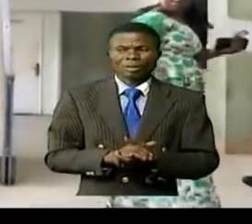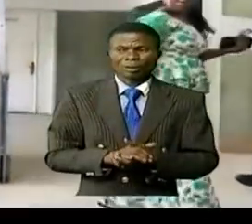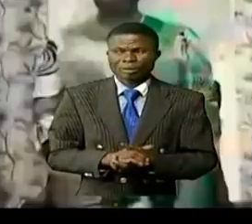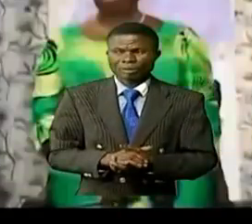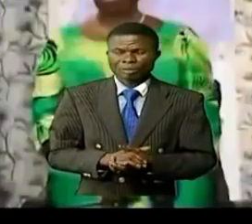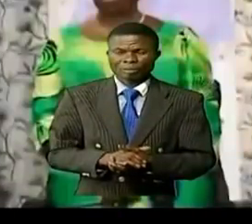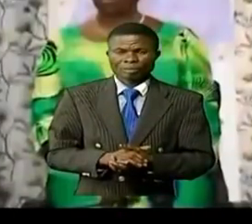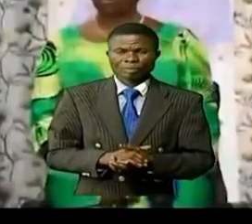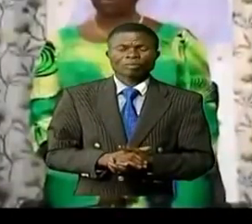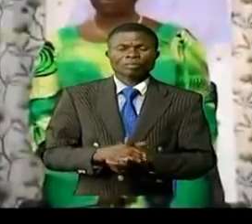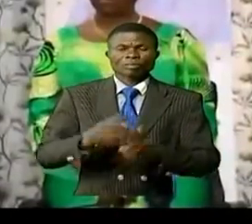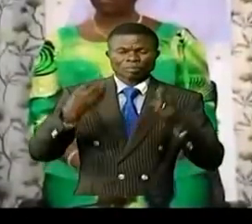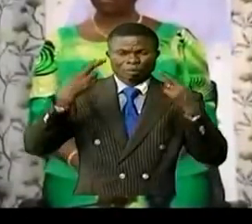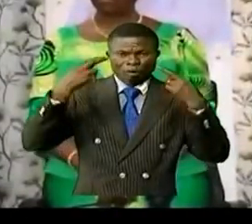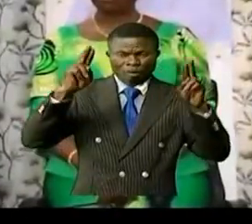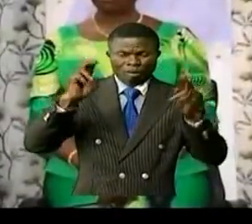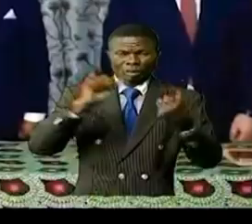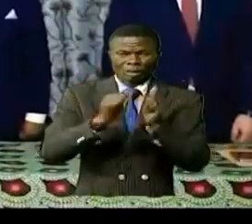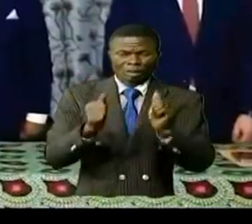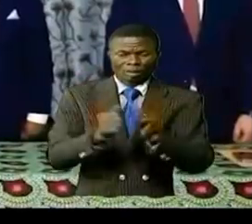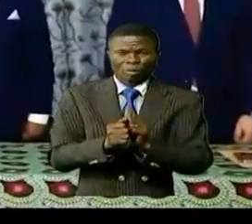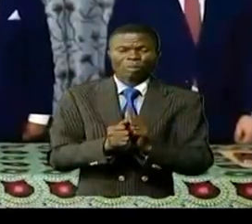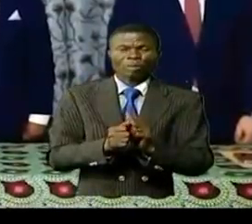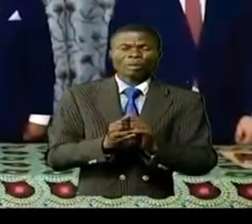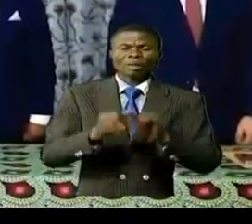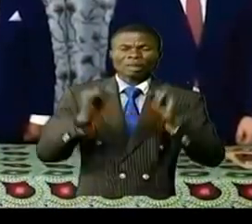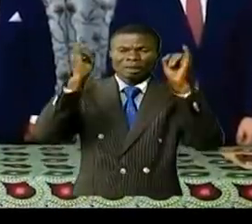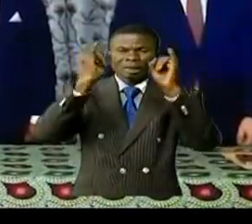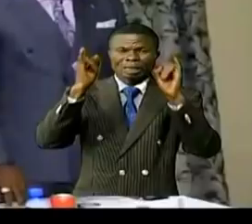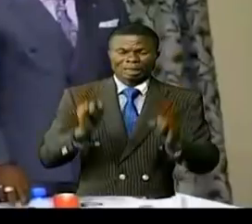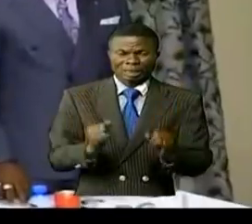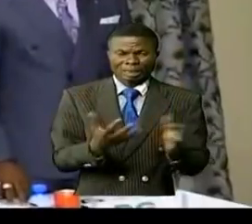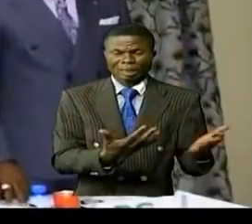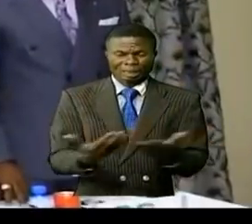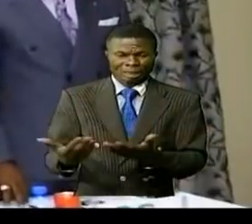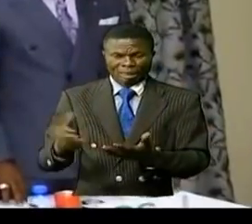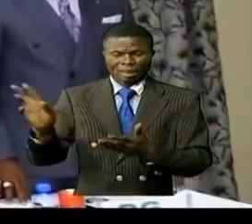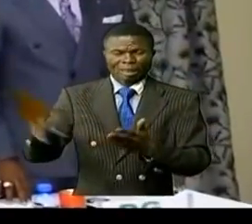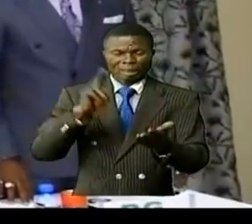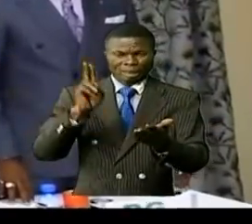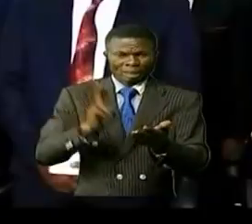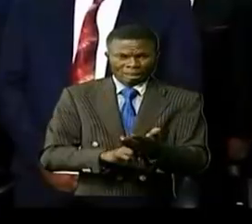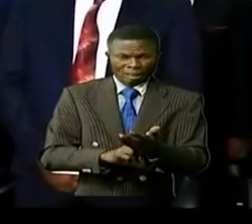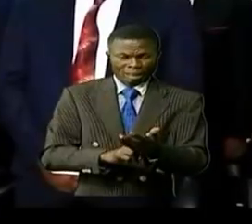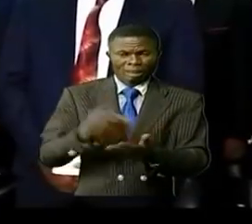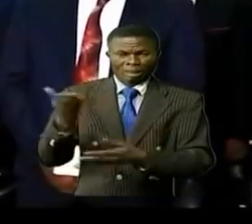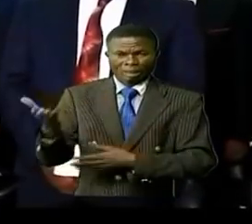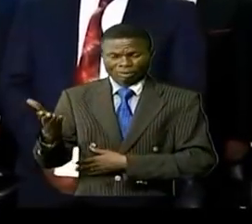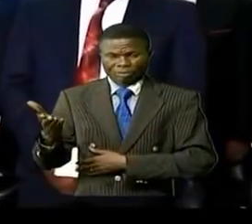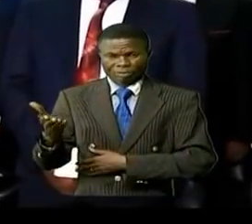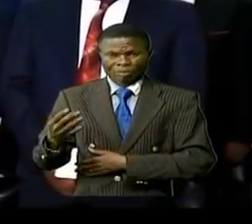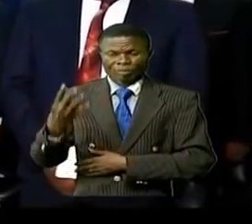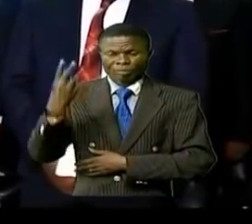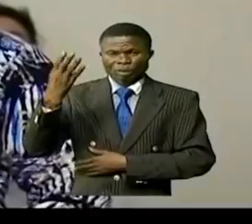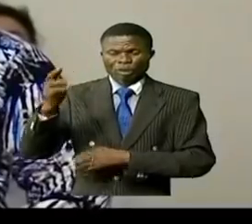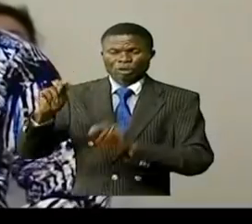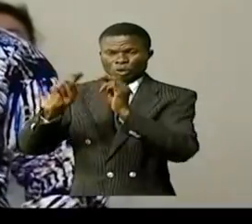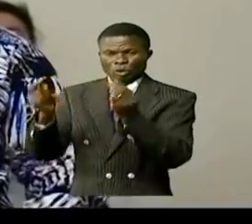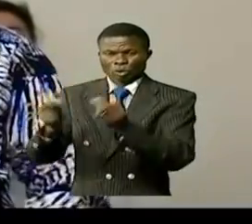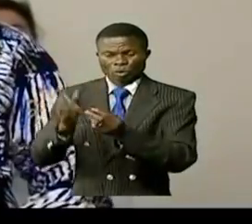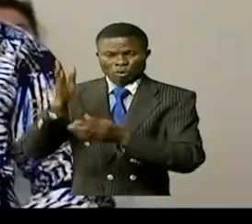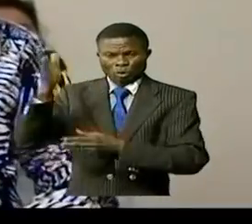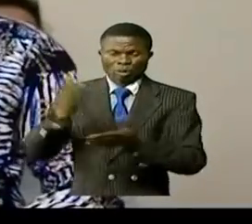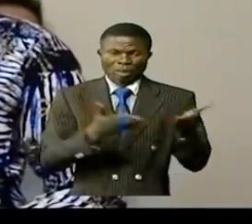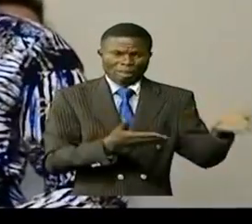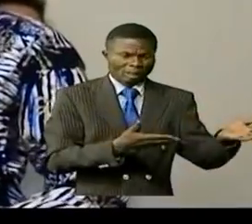a été franchi dans le secteur du numérique. Le contrat signé à ce jour a pour objet, d'une part, de fixer les cadres généraux du projet et d'autre part,